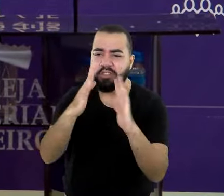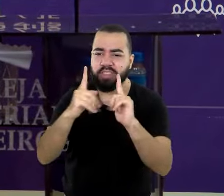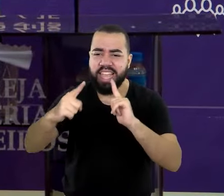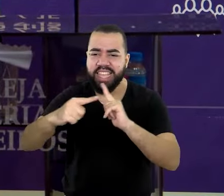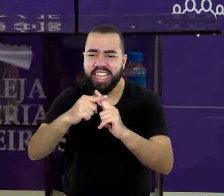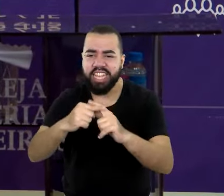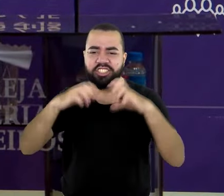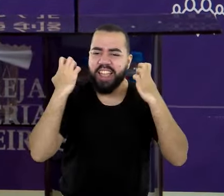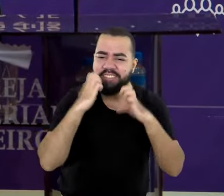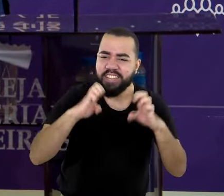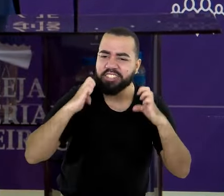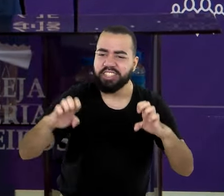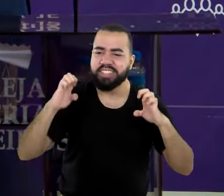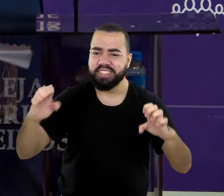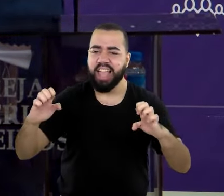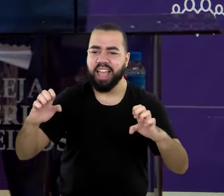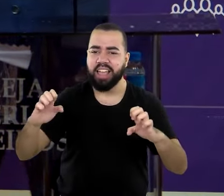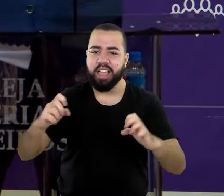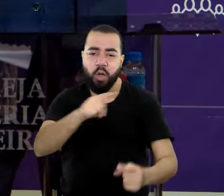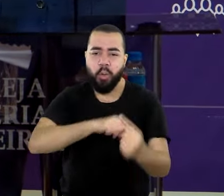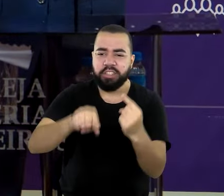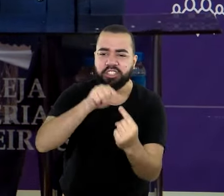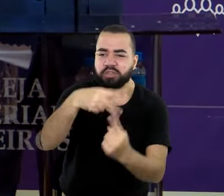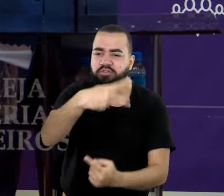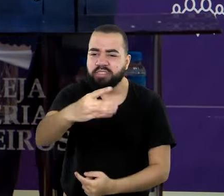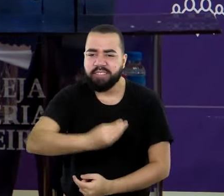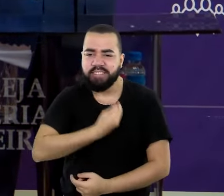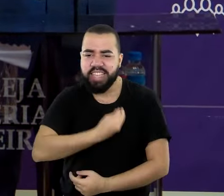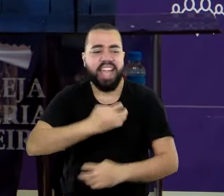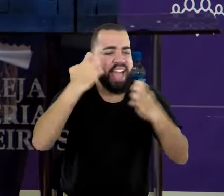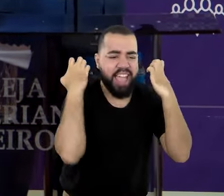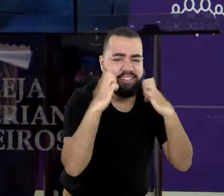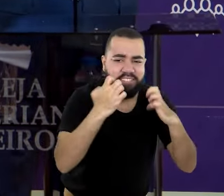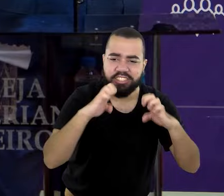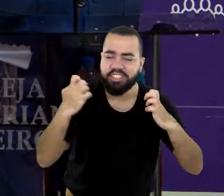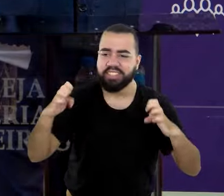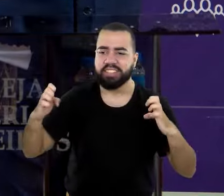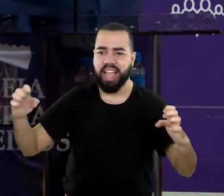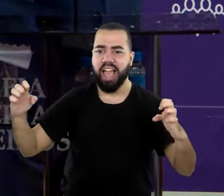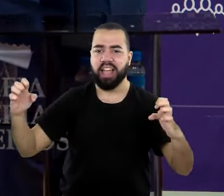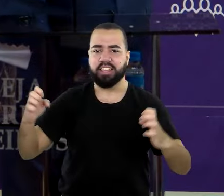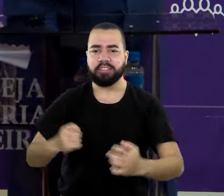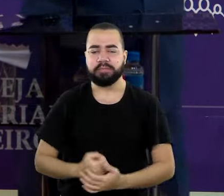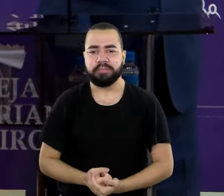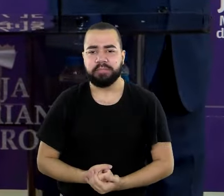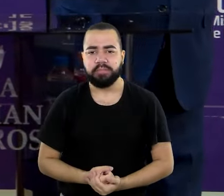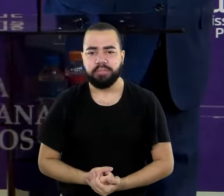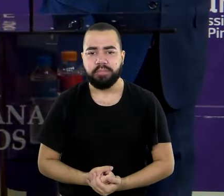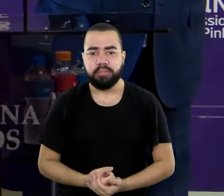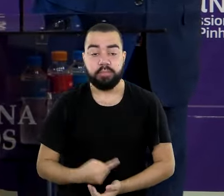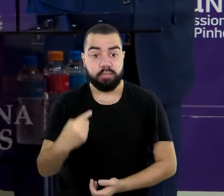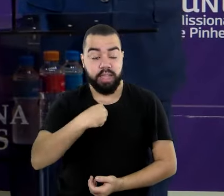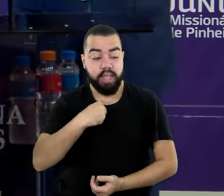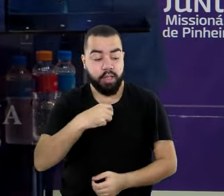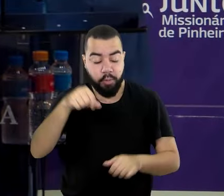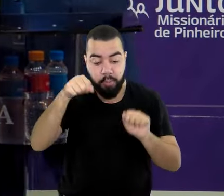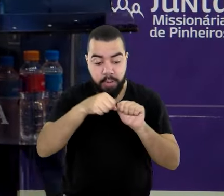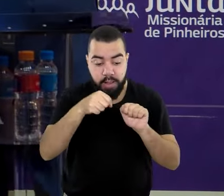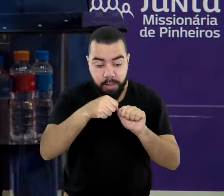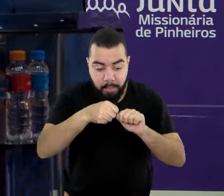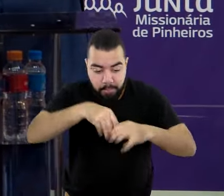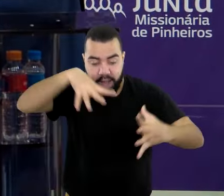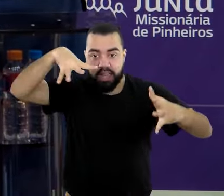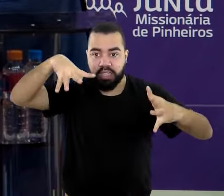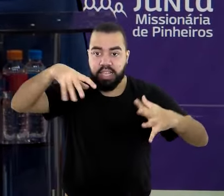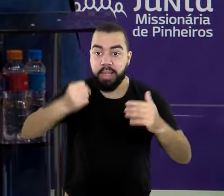propósito de cada de vocês. 저는 교회를 31년 전에 개척했습니다. Eu implantei uma igreja 31 anos